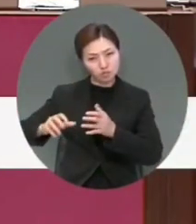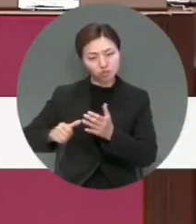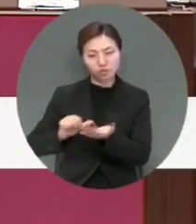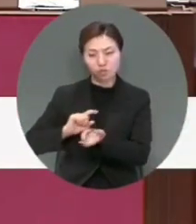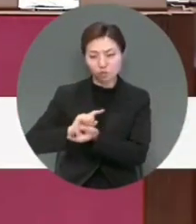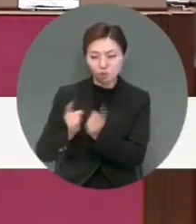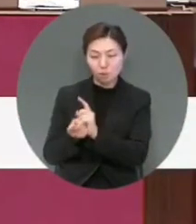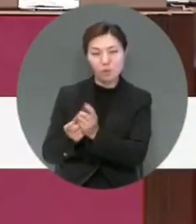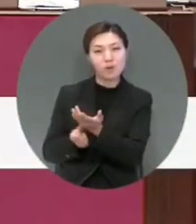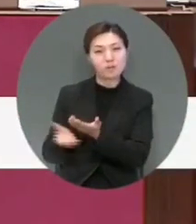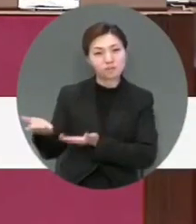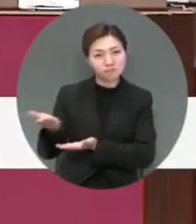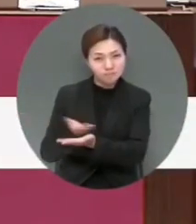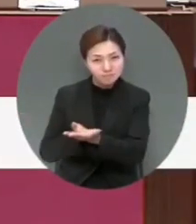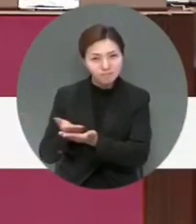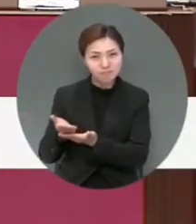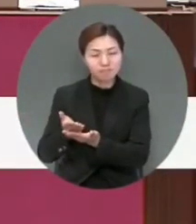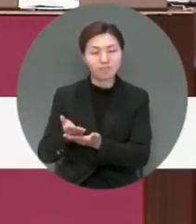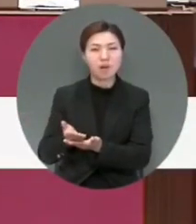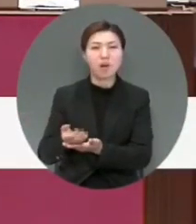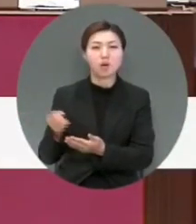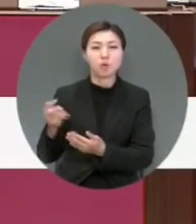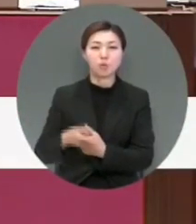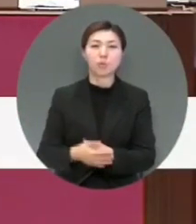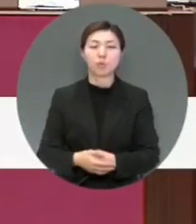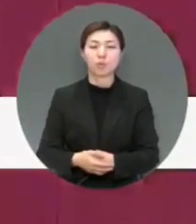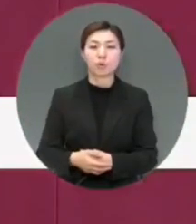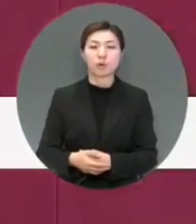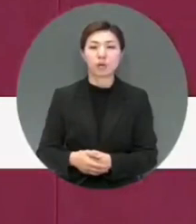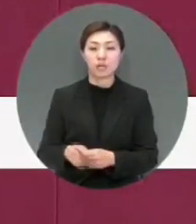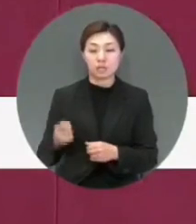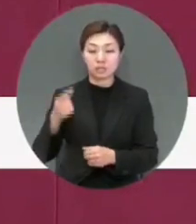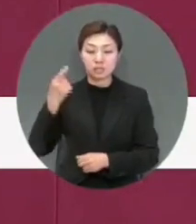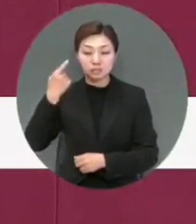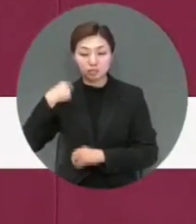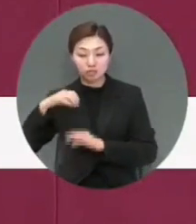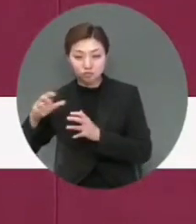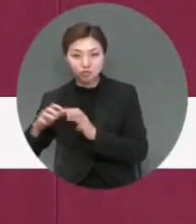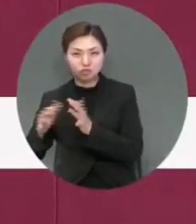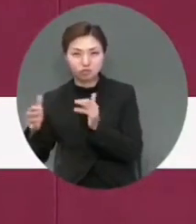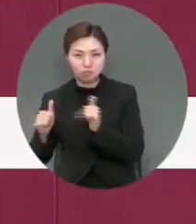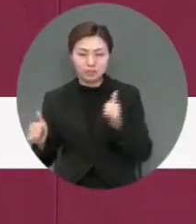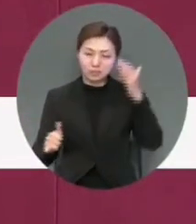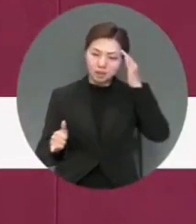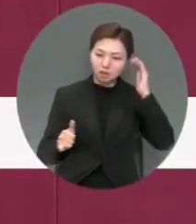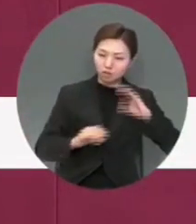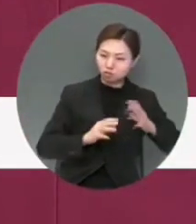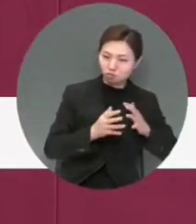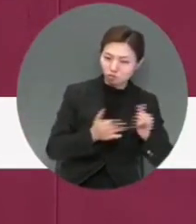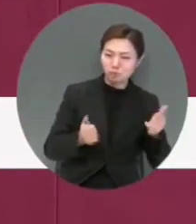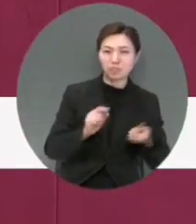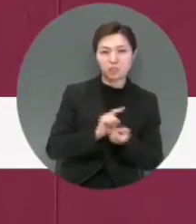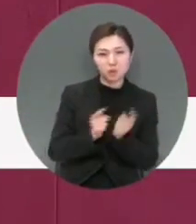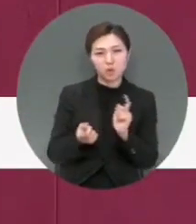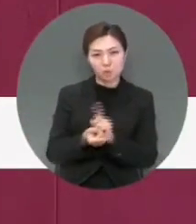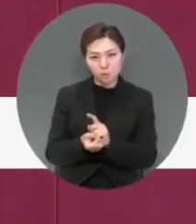국민들이 더 많은 교류의 기회와 혜택을 누릴 수 있게 할 것입니다. 저는 외교의